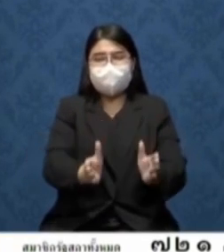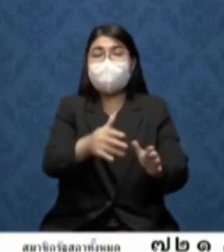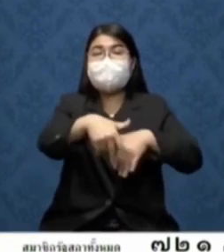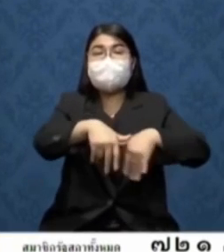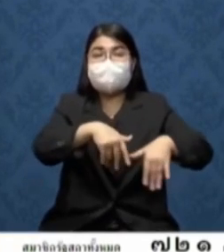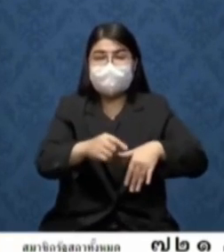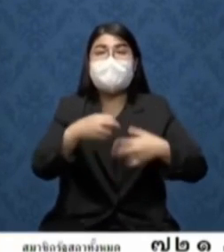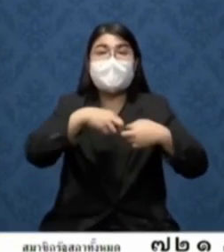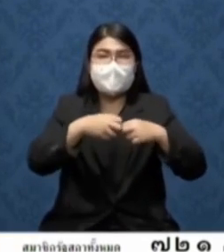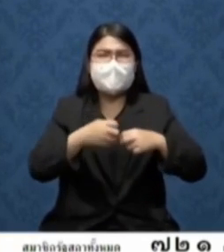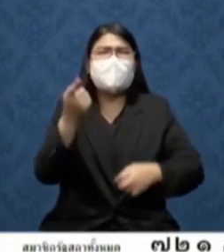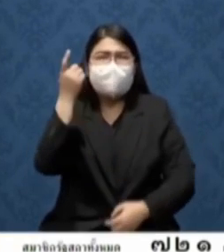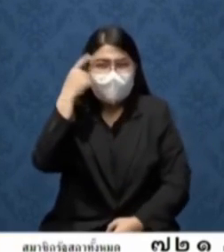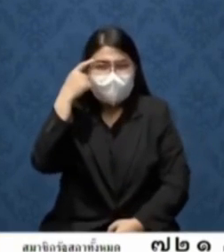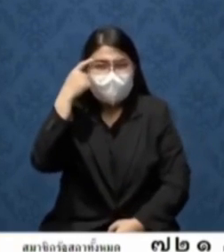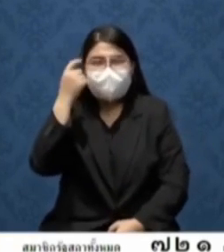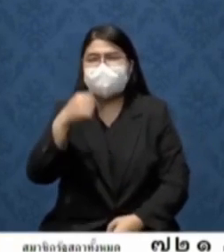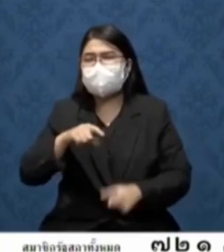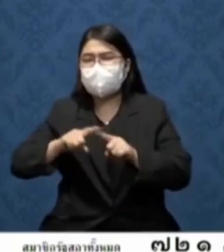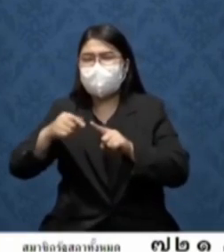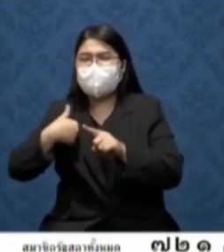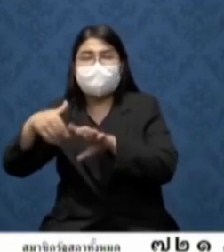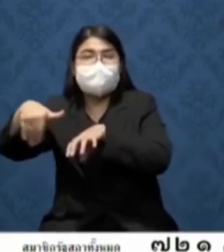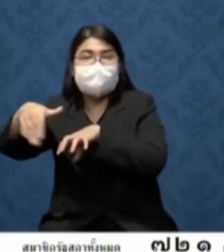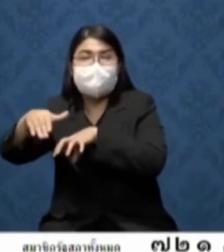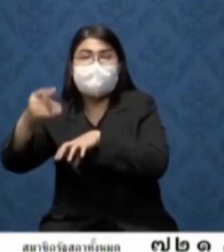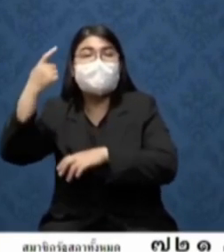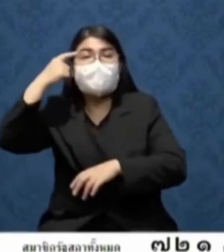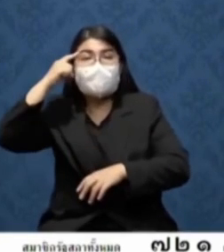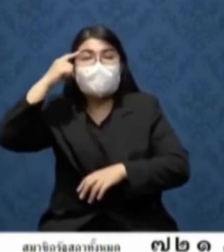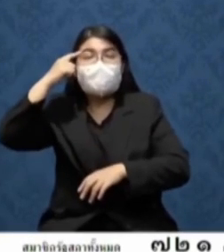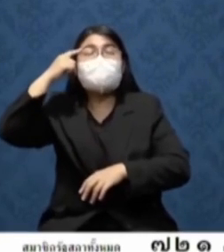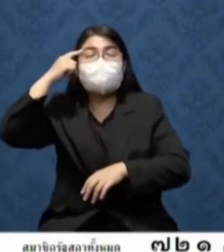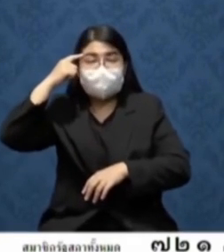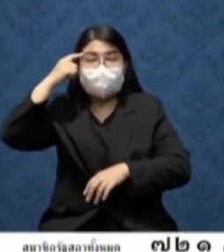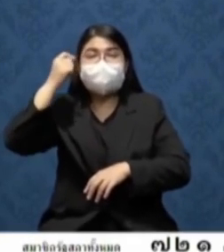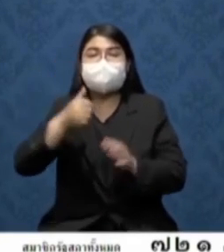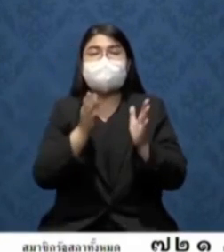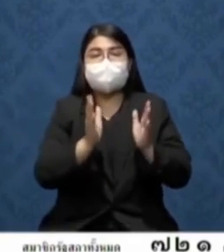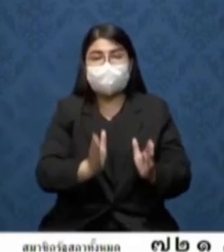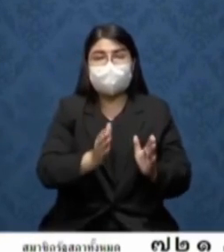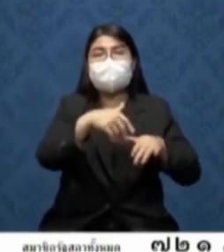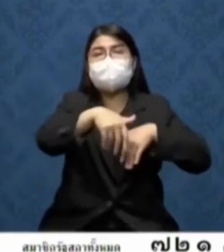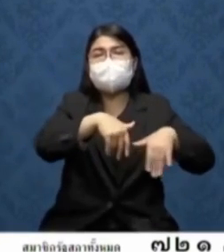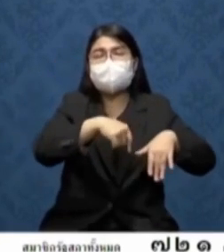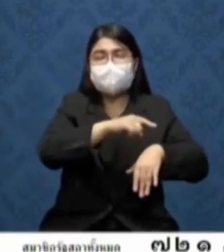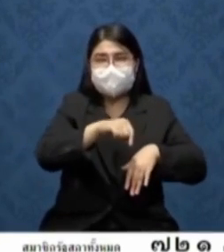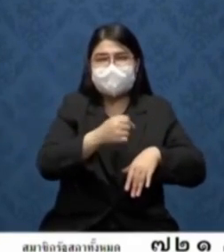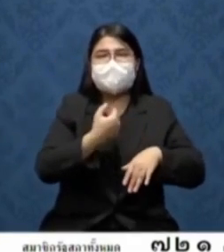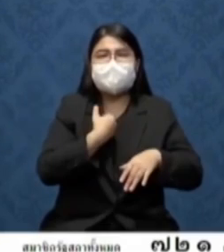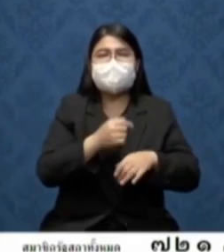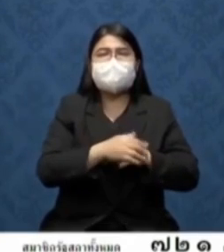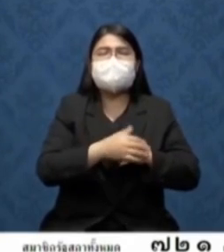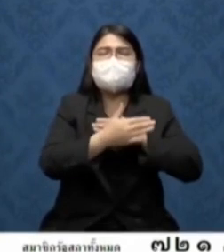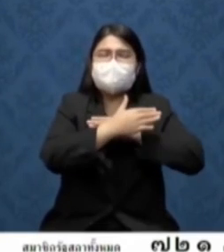ย่อมรู้ปัญหามากกว่าคนนอกพื้นที่ที่มาจากการแต่งตั้งจากส่วนกลางคนในพื้นที่ย่อมรักบ้านของตัวเองมากกว่